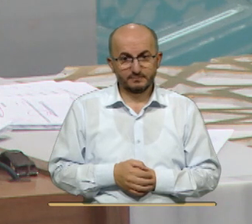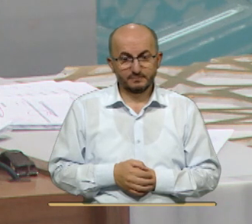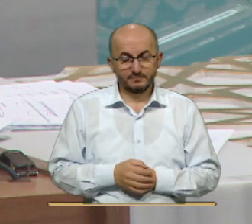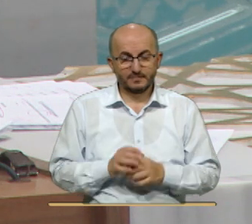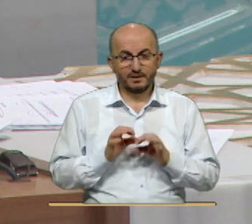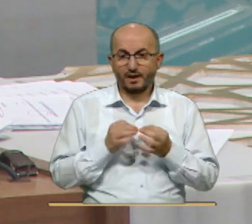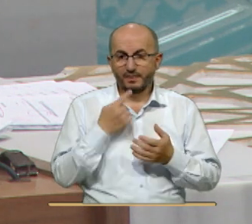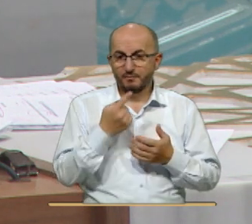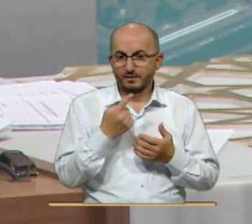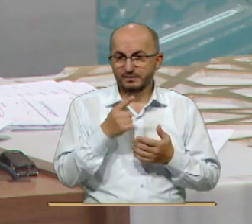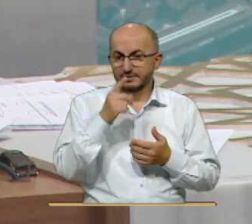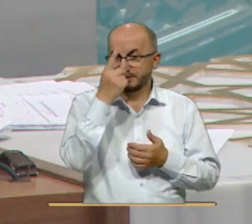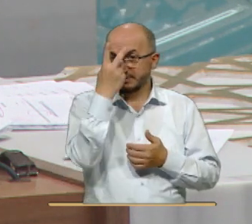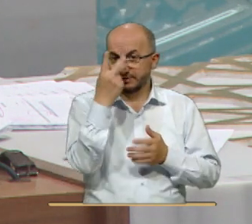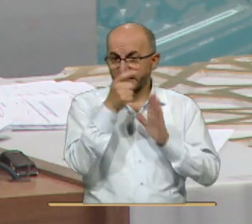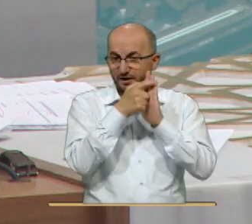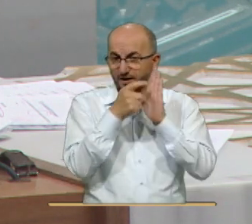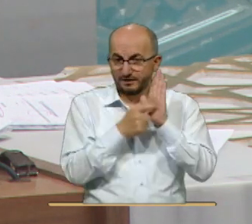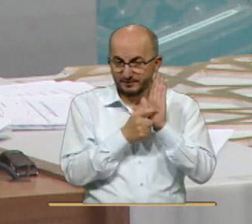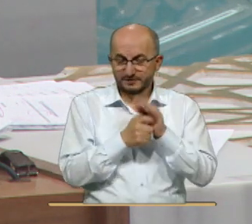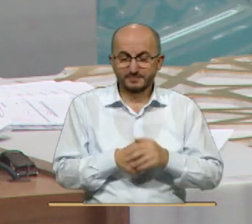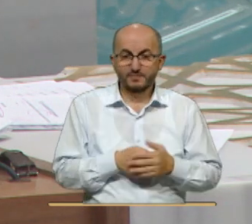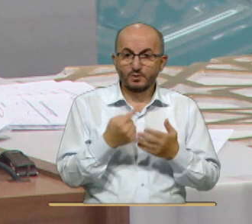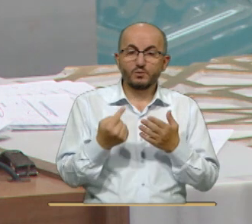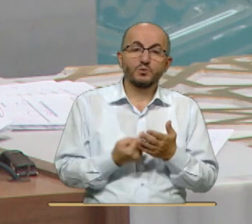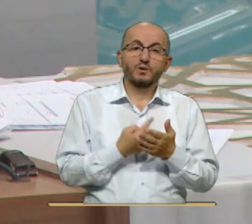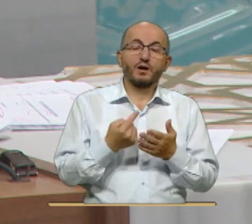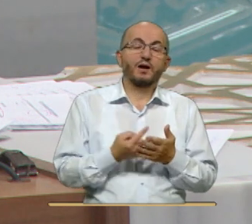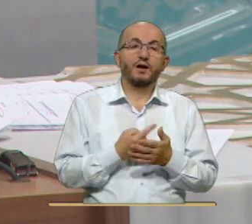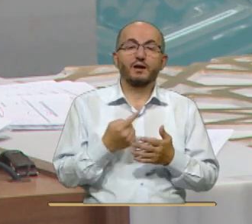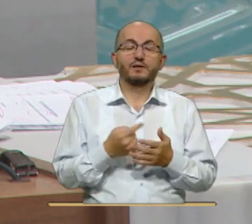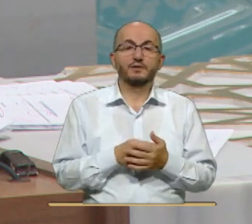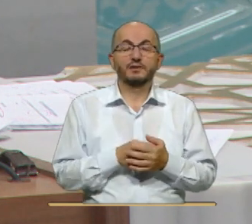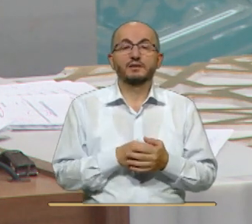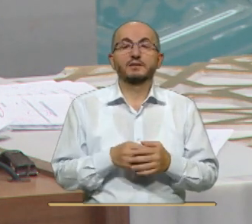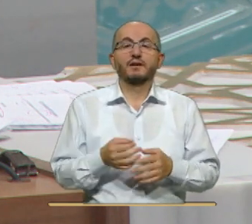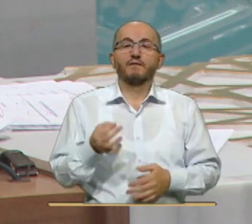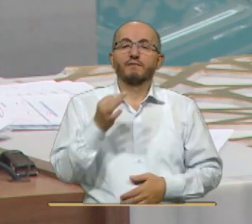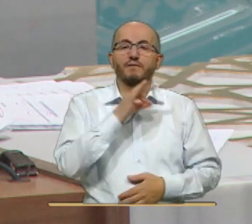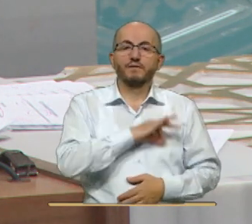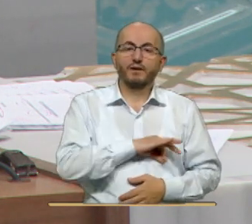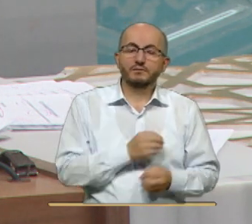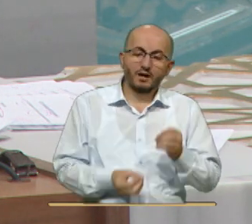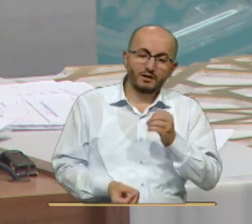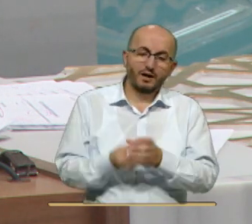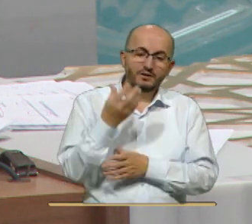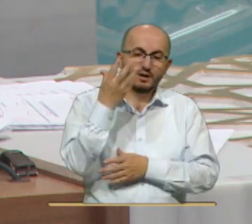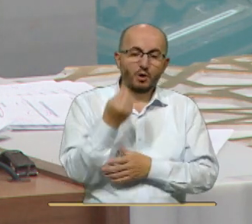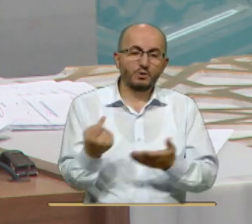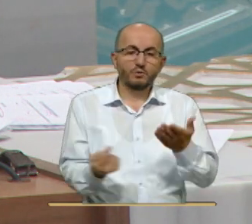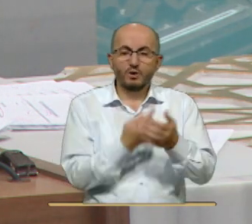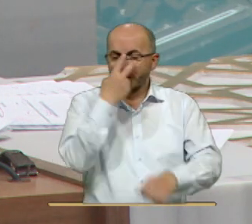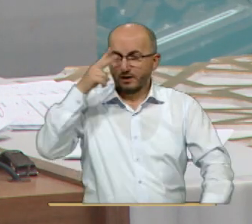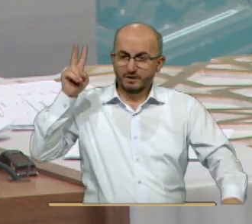Ne demek bu? Vel Kur'anil Hakim. Hikmet kaynağı olan Kur'an'a yemin